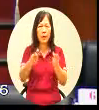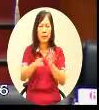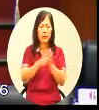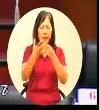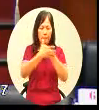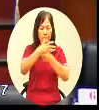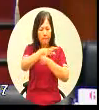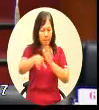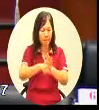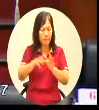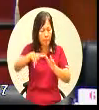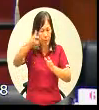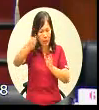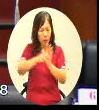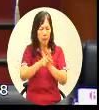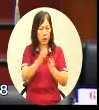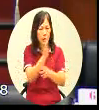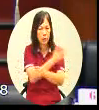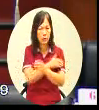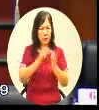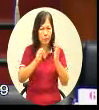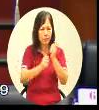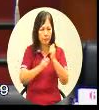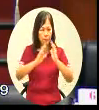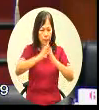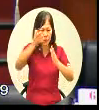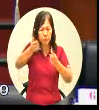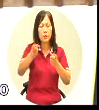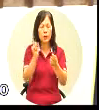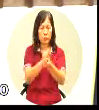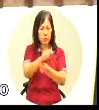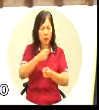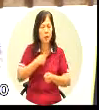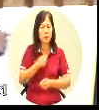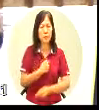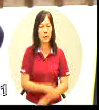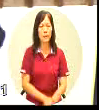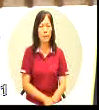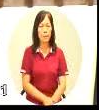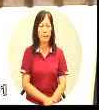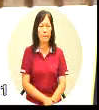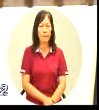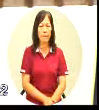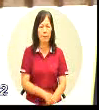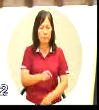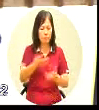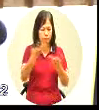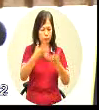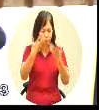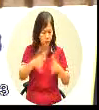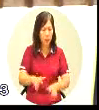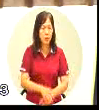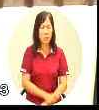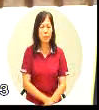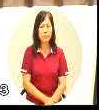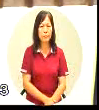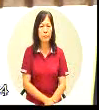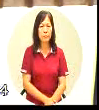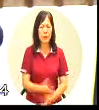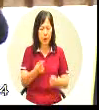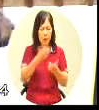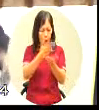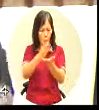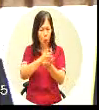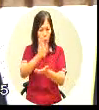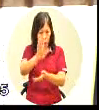环保局长的这个陈副市长应该也很了解，当下问题很多，那。当然好像也解决